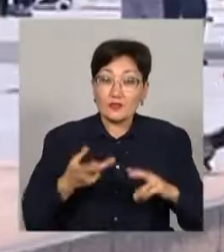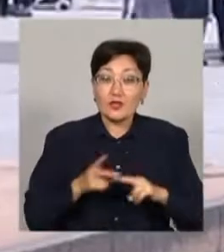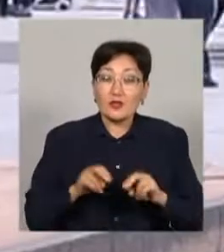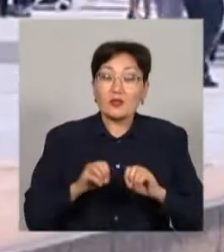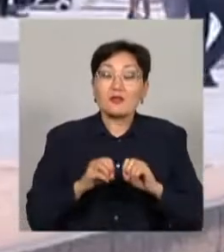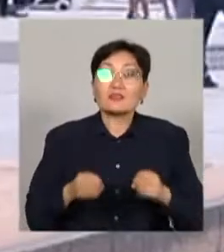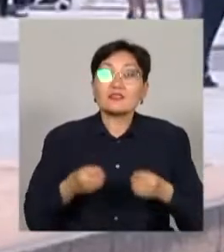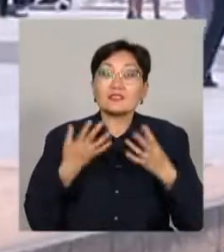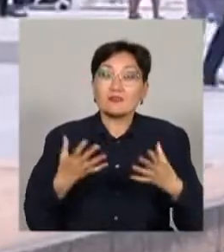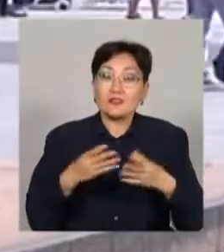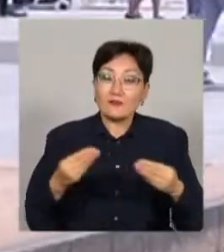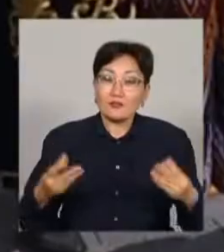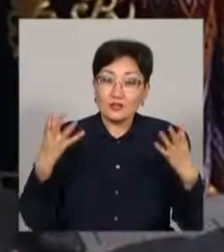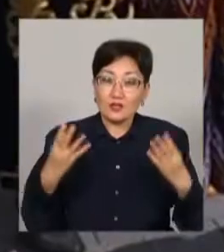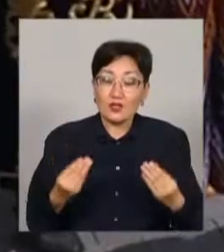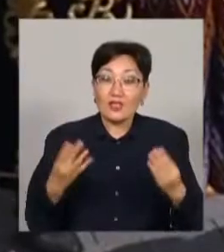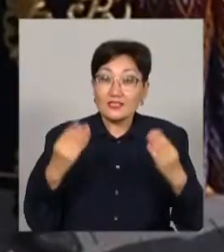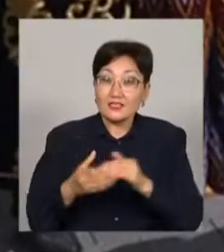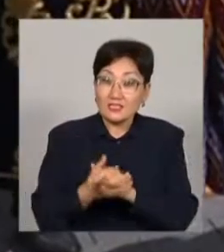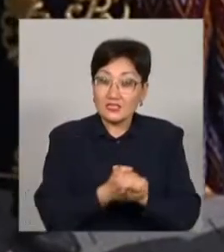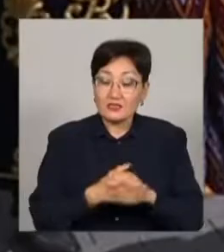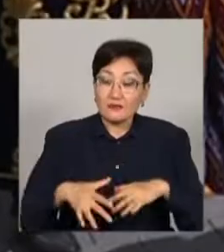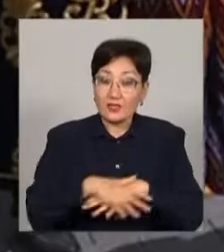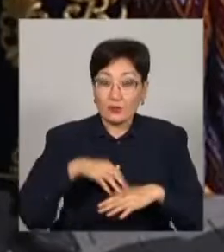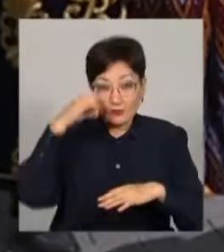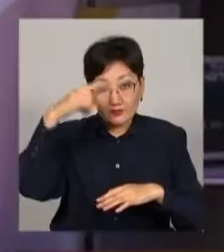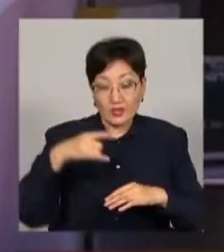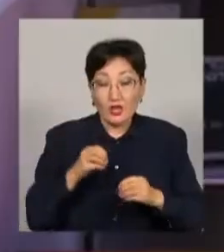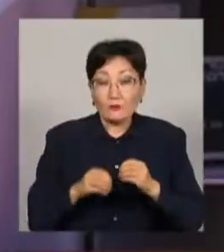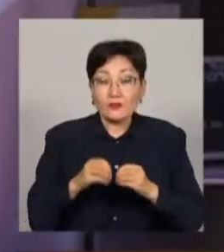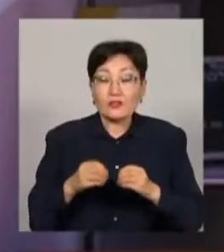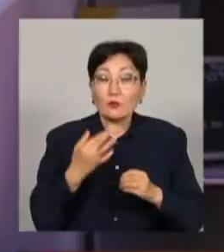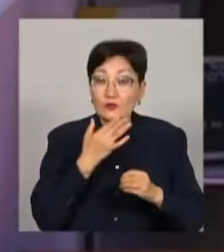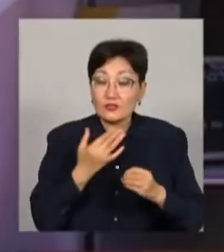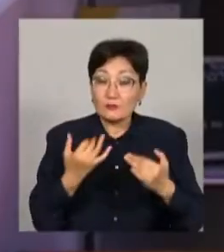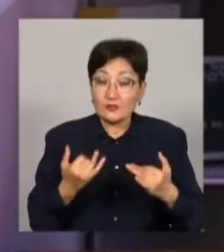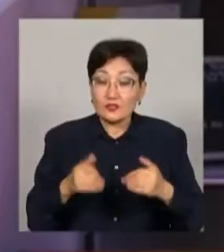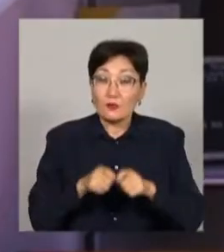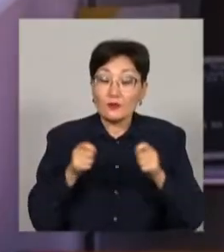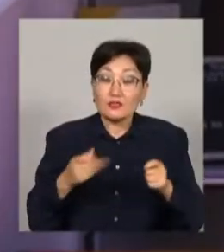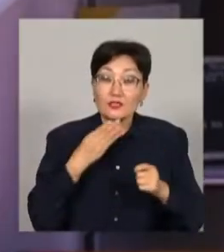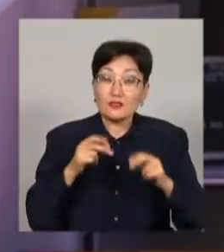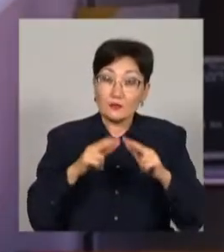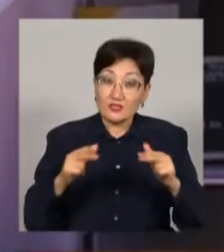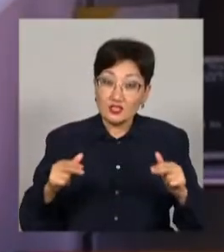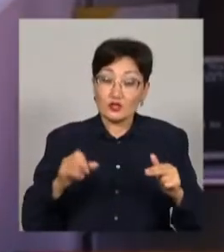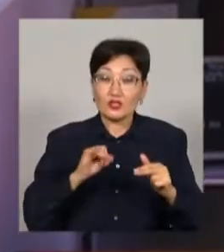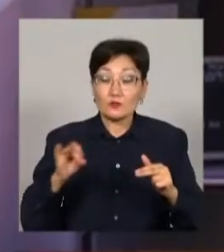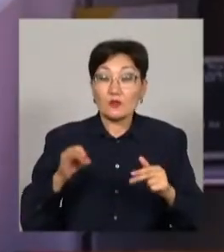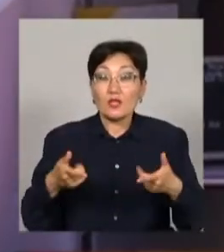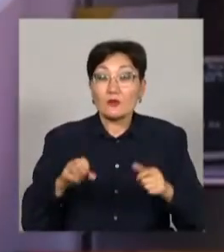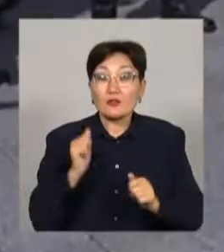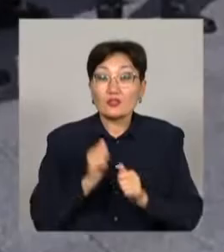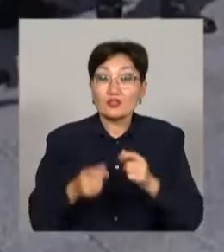светлый весенний праздник – День единства народа Казахстана. Десятки этнокультурных объединений сегодня развернули свои гостеприимные шатры, где